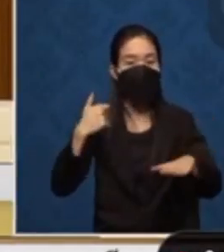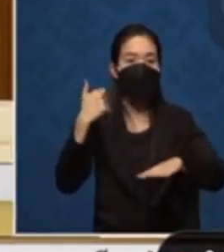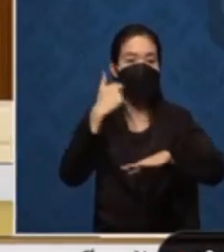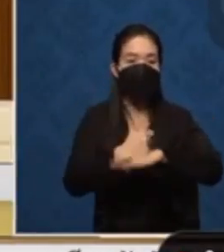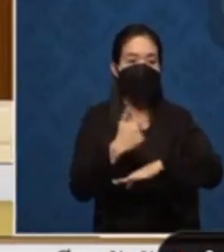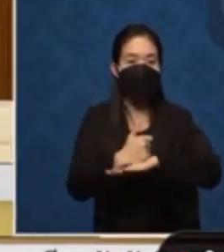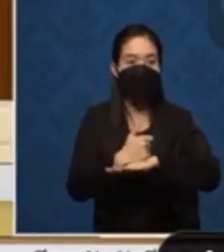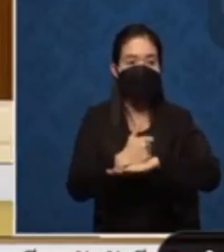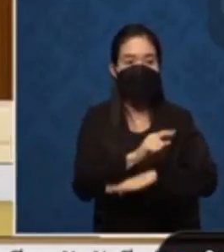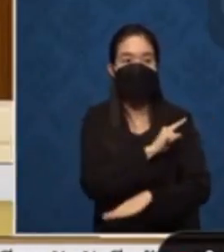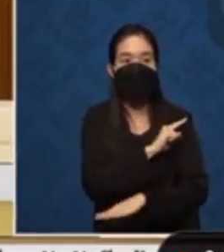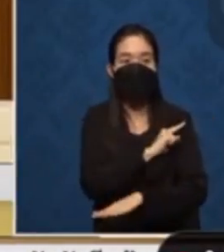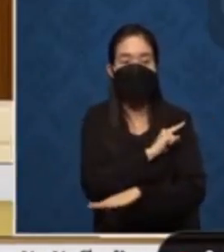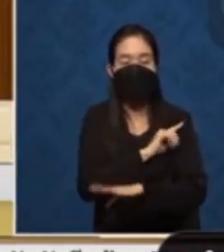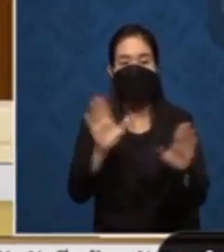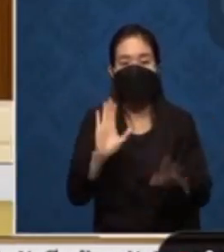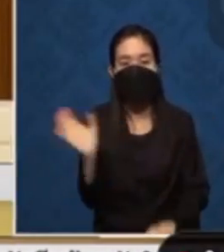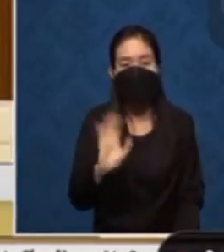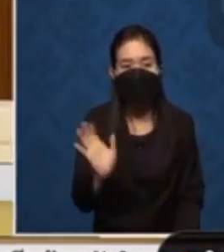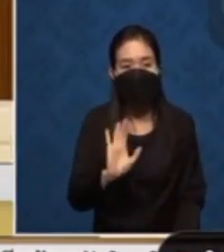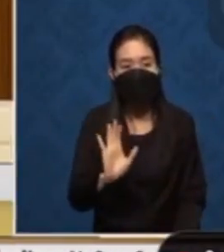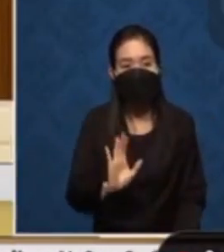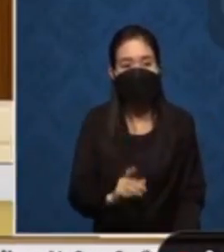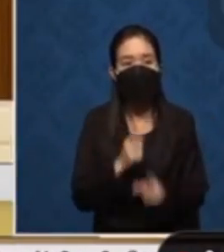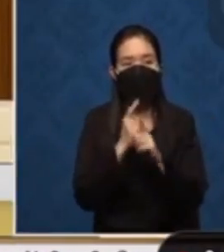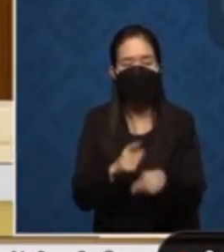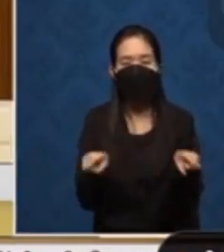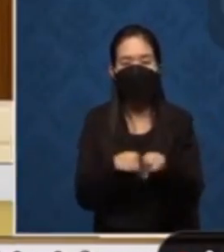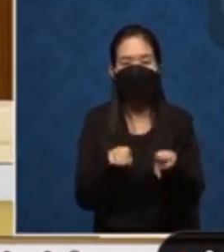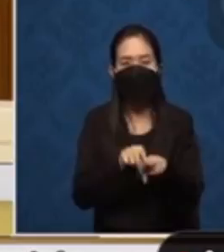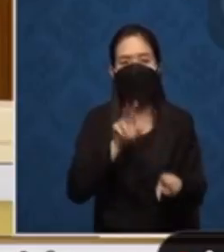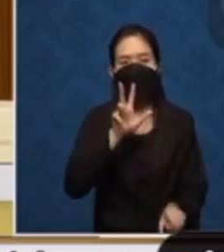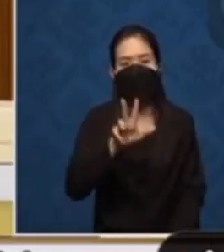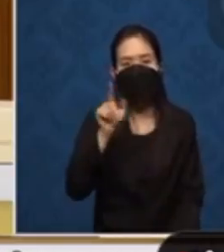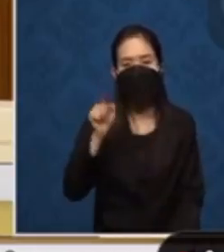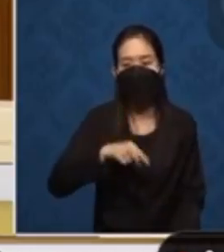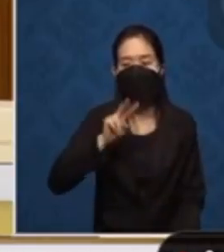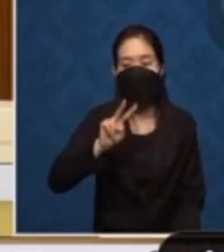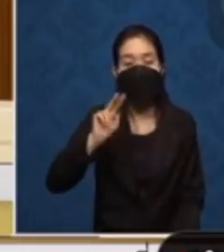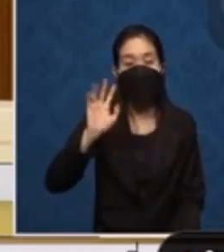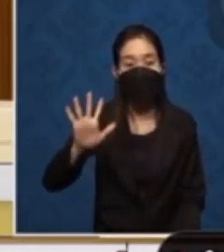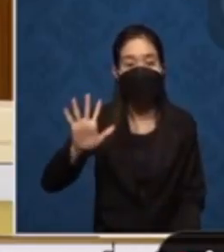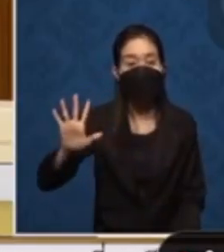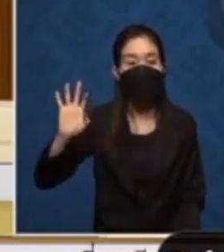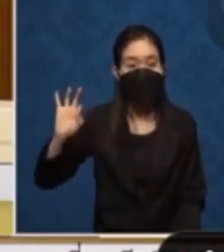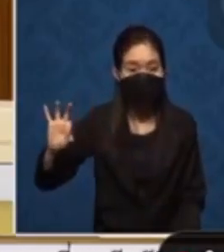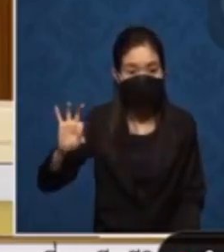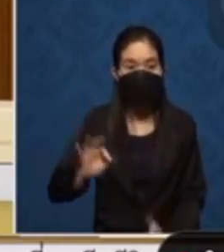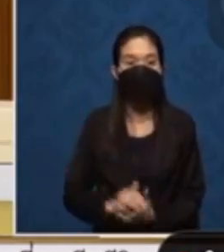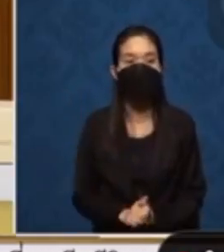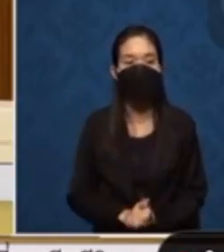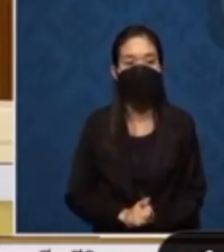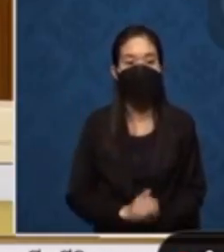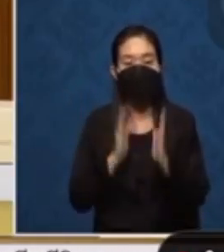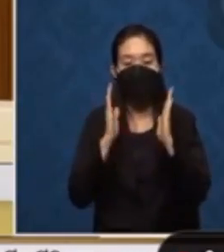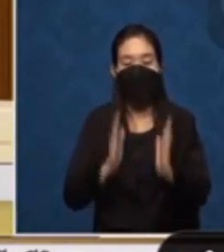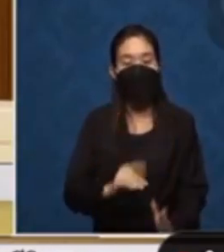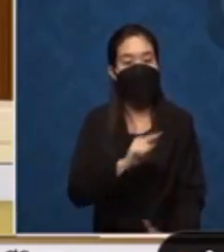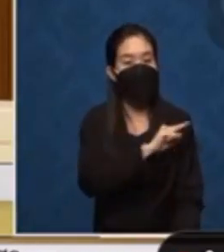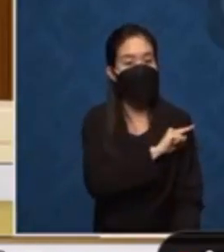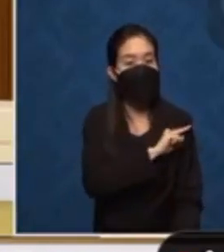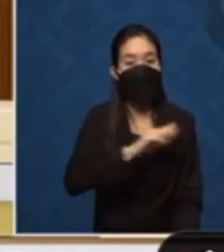่เดยวกันกับคำสั่งของหนาคอสช.ช.บัที่ 13 ทั 2559ที่ออกมาเพื่อให้ควบเจหนที่ถหารมีอนาจ